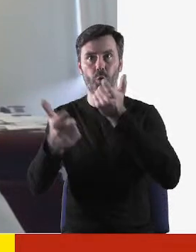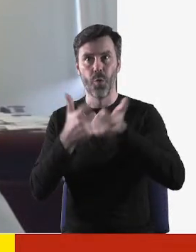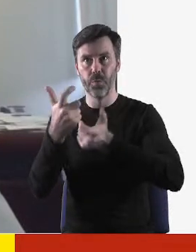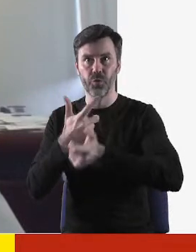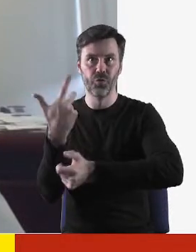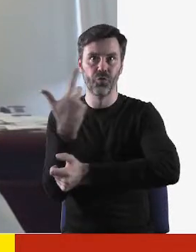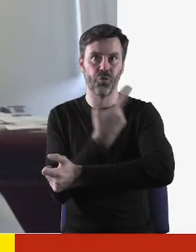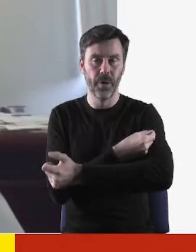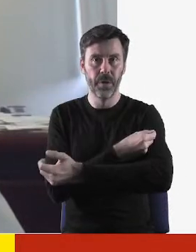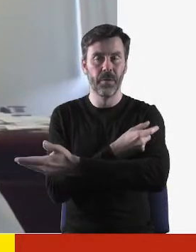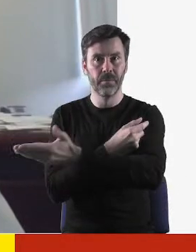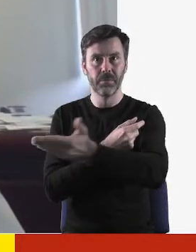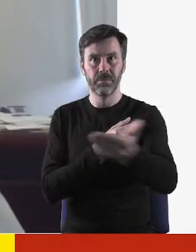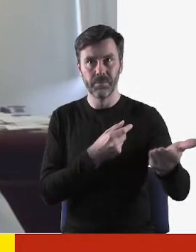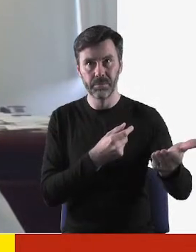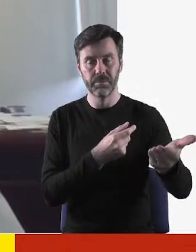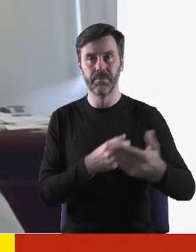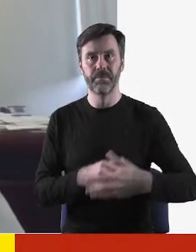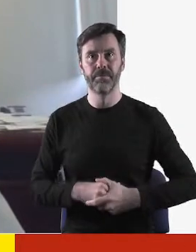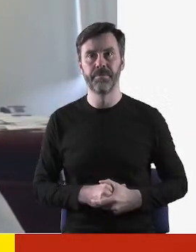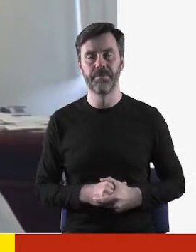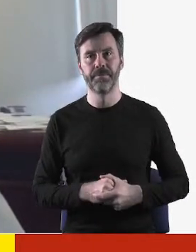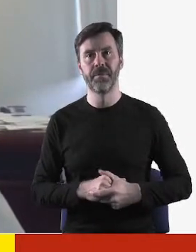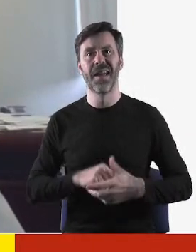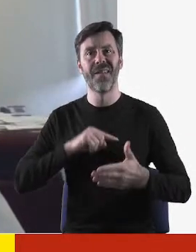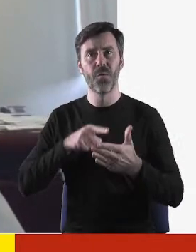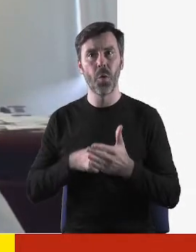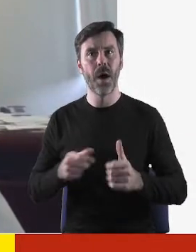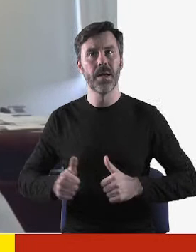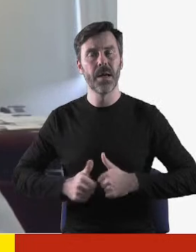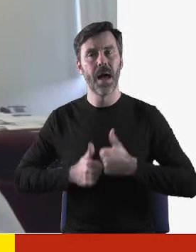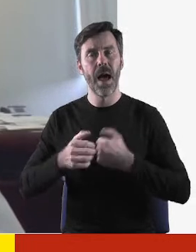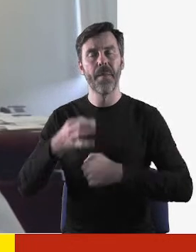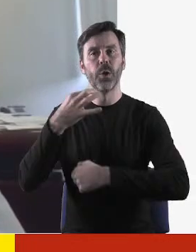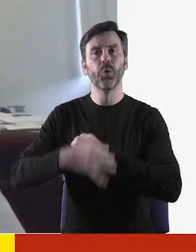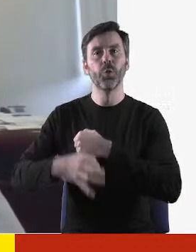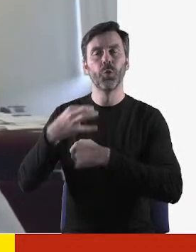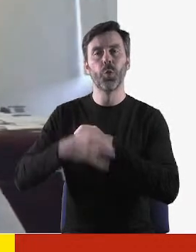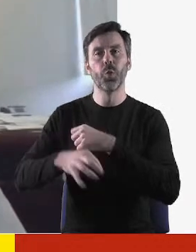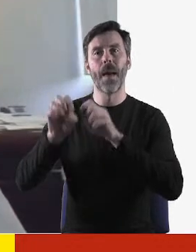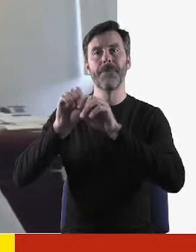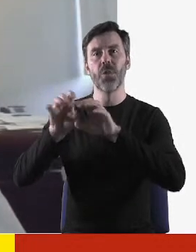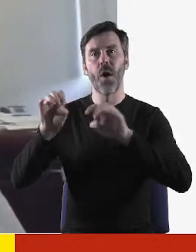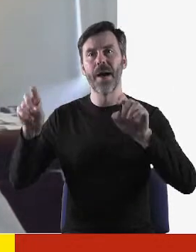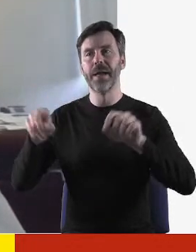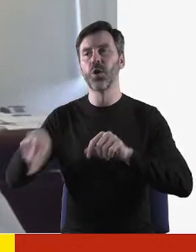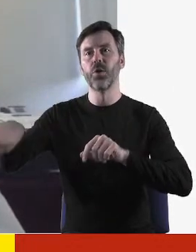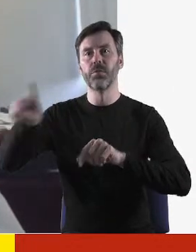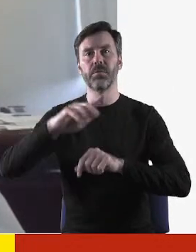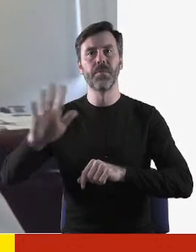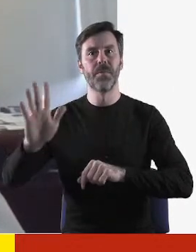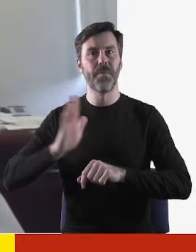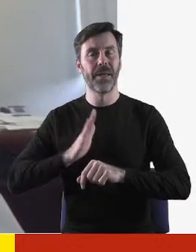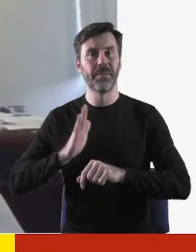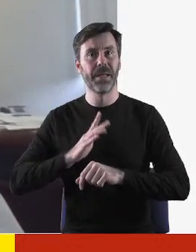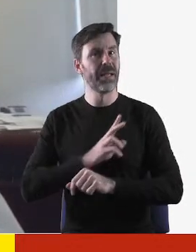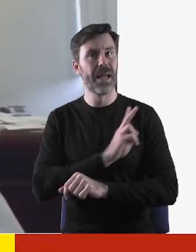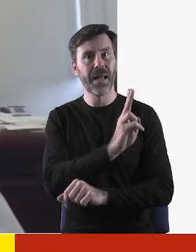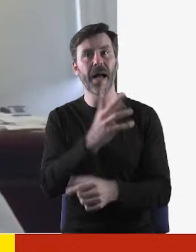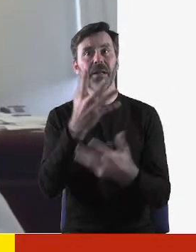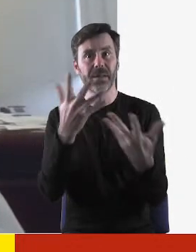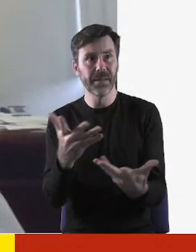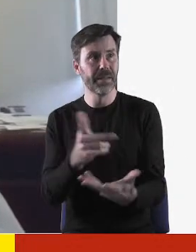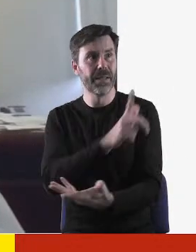zaszczepić się, żeby właśnie środowisko akademickie mogło być bezpieczne, bo przecież zależy nam wszystkim na tym,